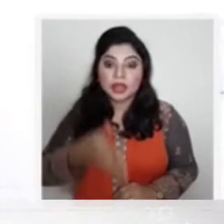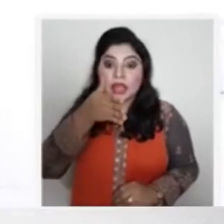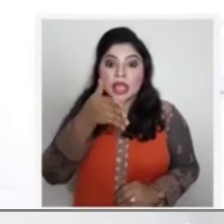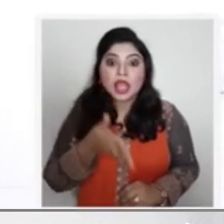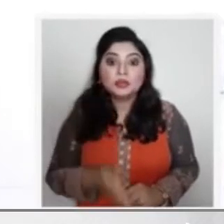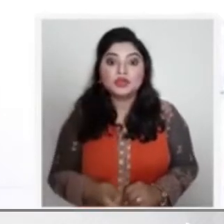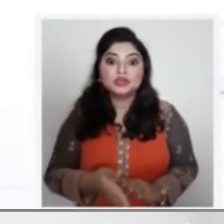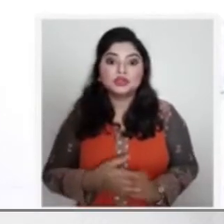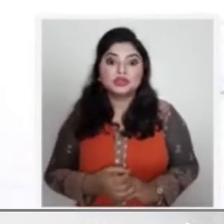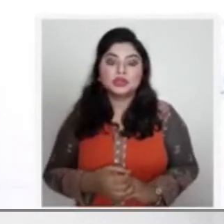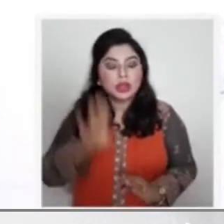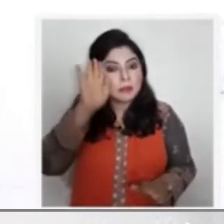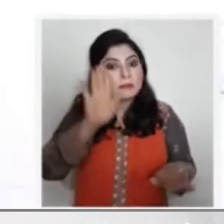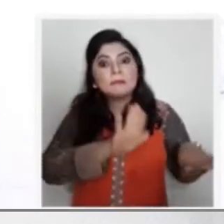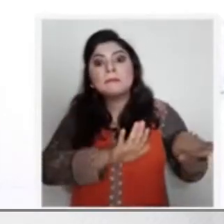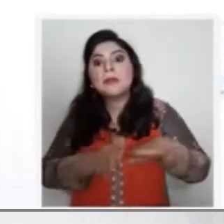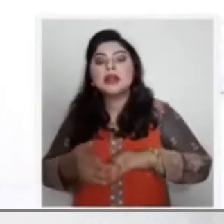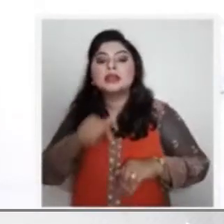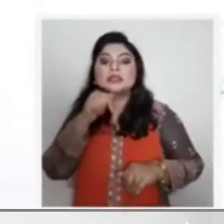৮১-৯০ বছরের ৩ জন।